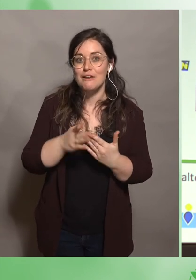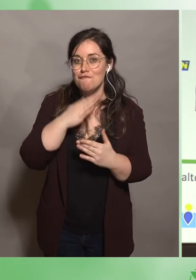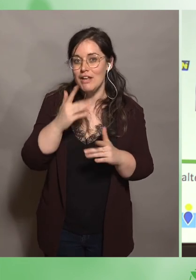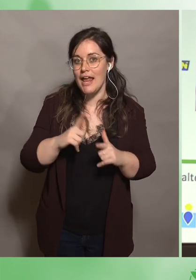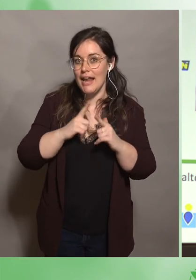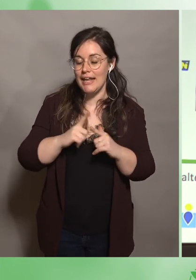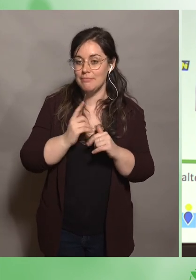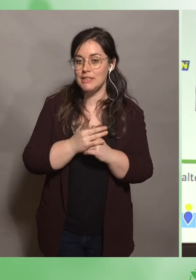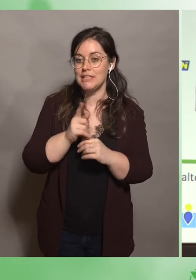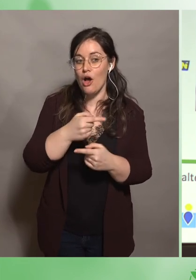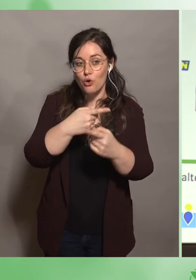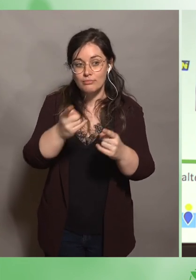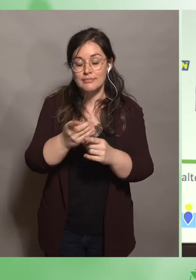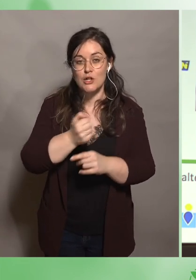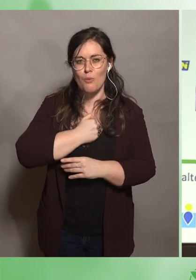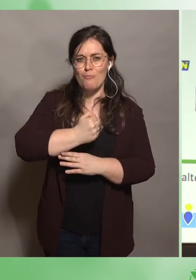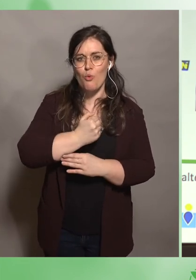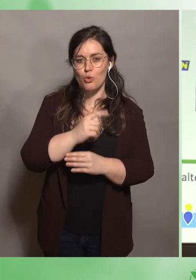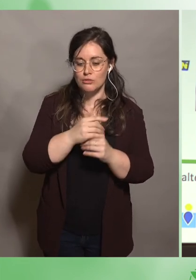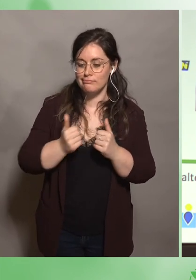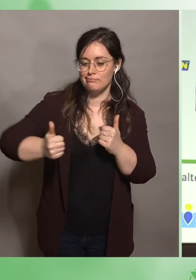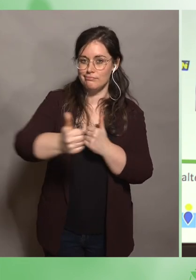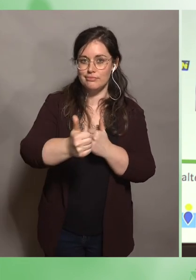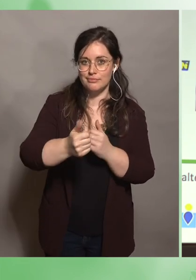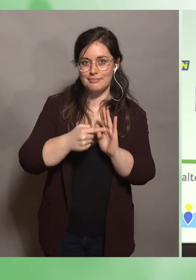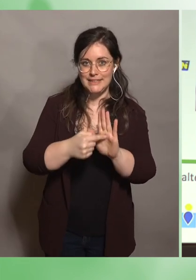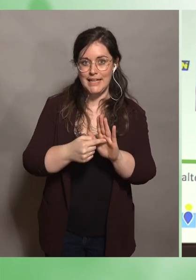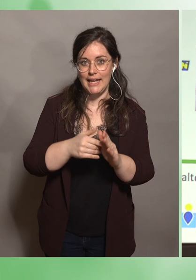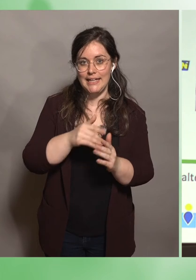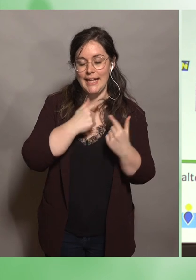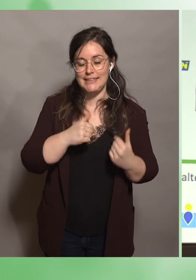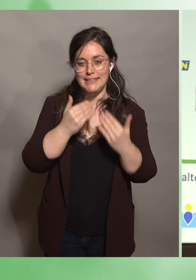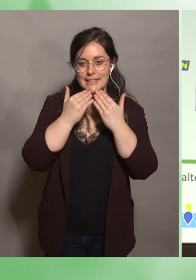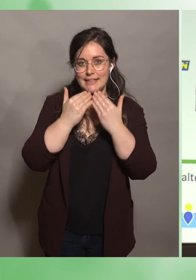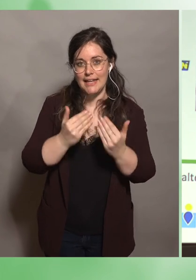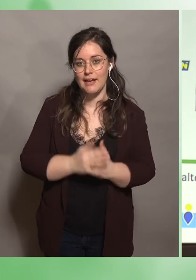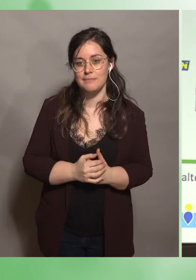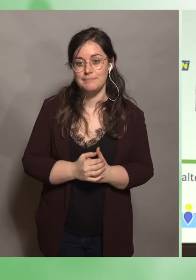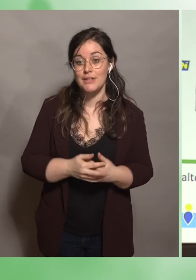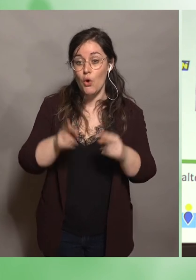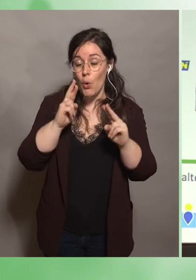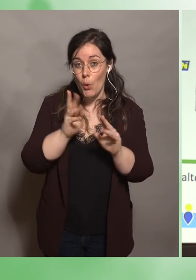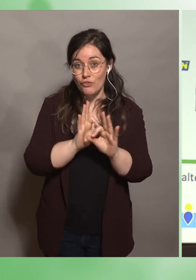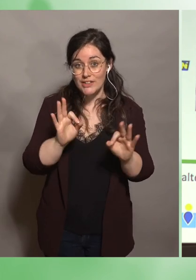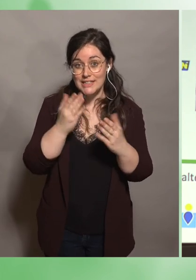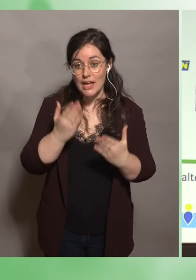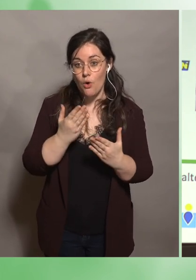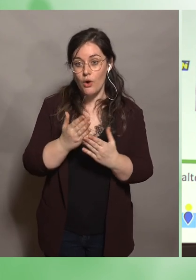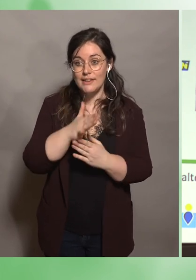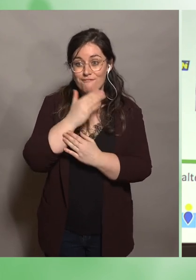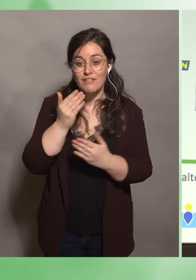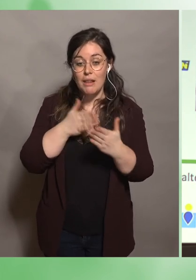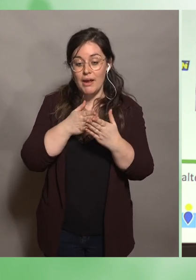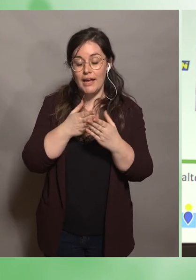Erlebnisse und auch für Ihren Mut, voranzugehen. Da darf ich mich ganz herzlich dafür bedanken. Ich hoffe sehr, dass heute viele